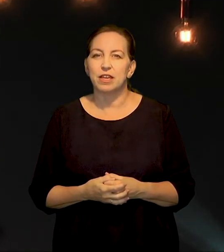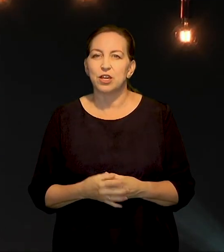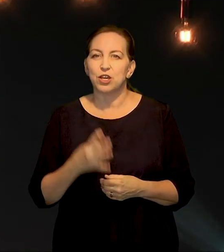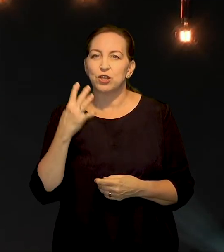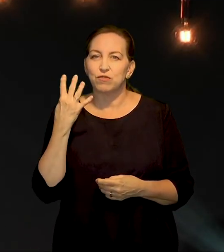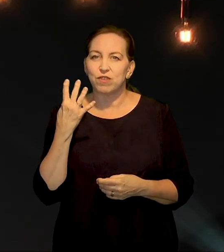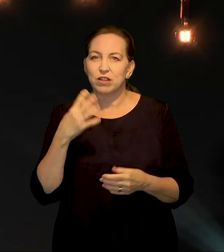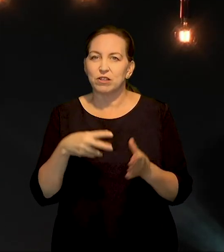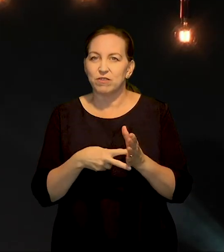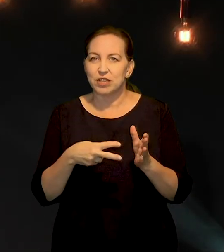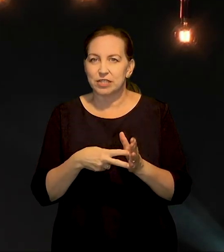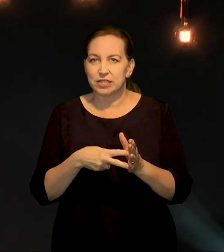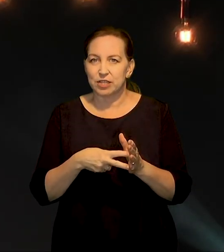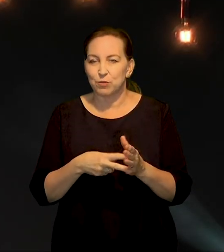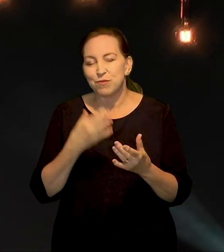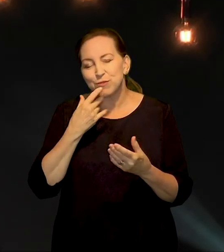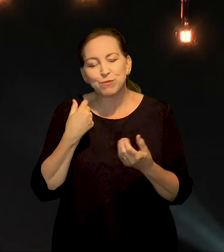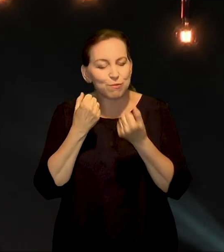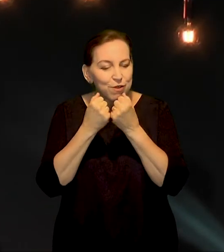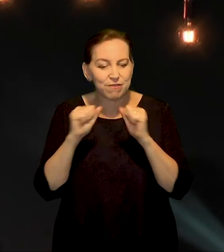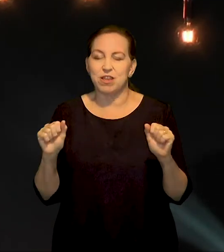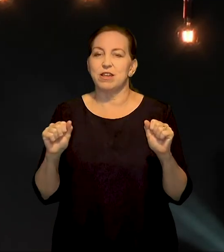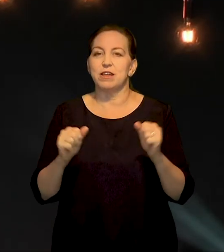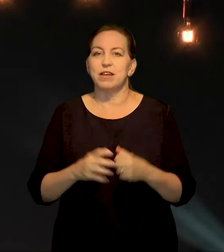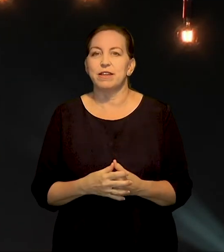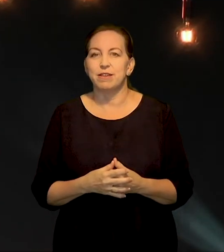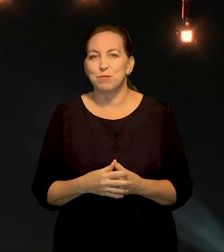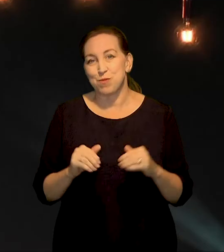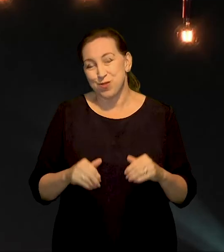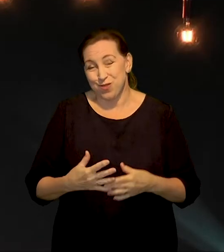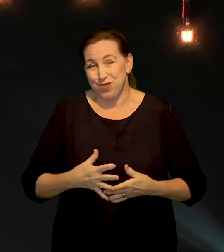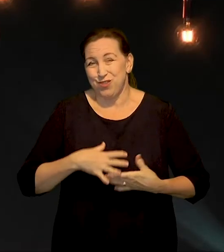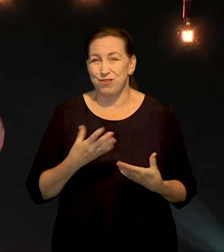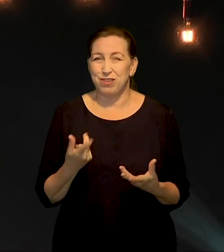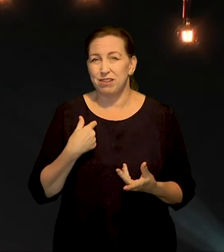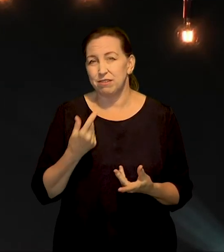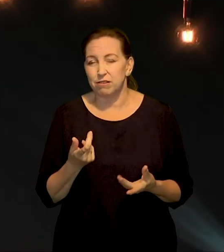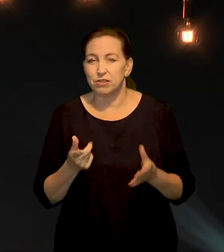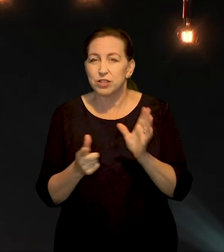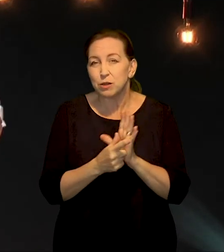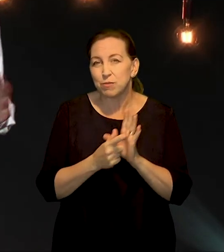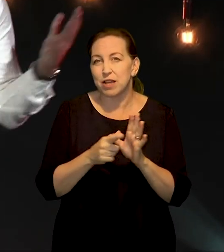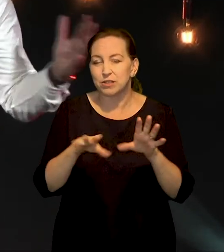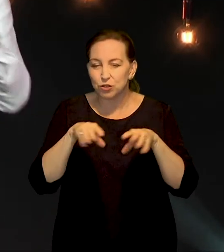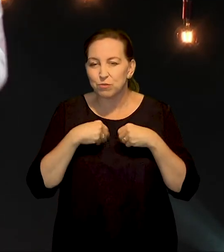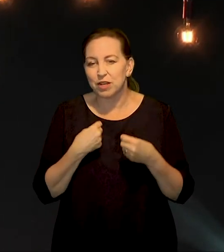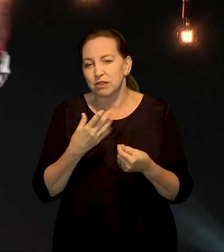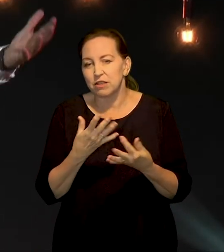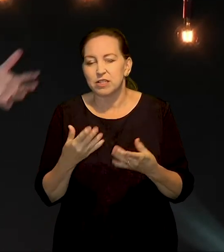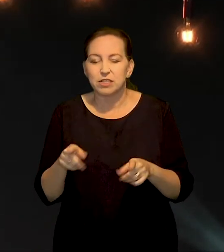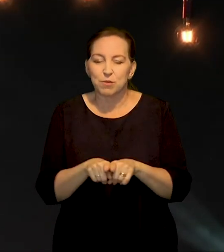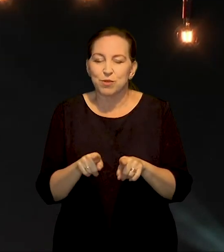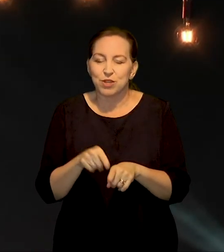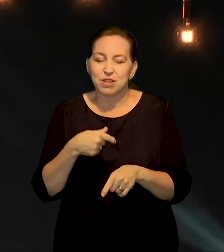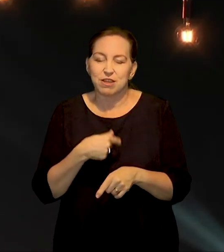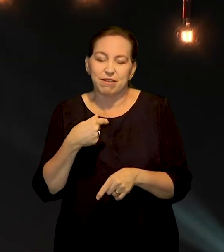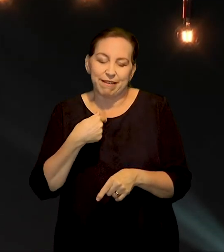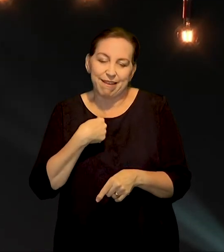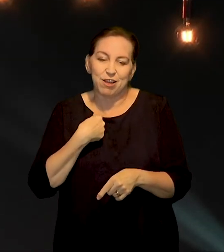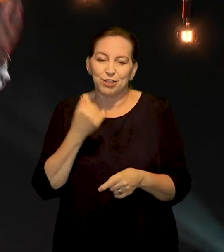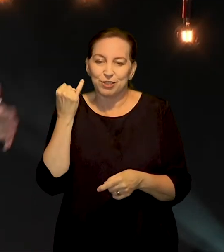jak on działa. Nie chcę zgorszyć się tym, co on robi. Podnieś na sekundę swoją rękę. Niech to będzie wyznanie takiej